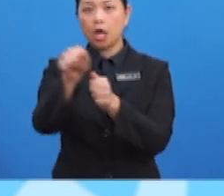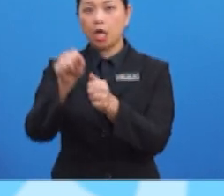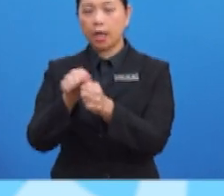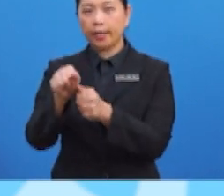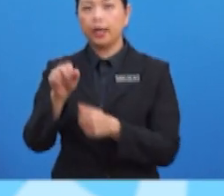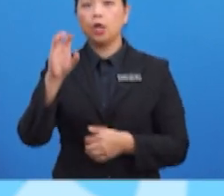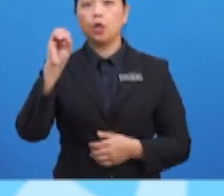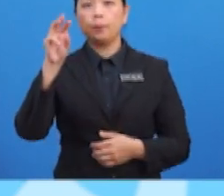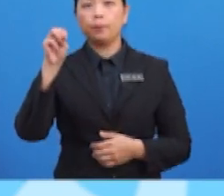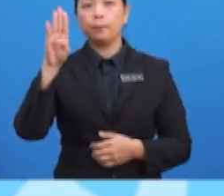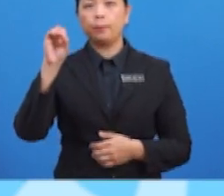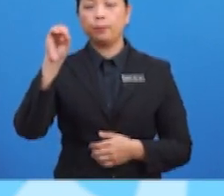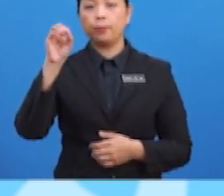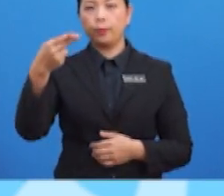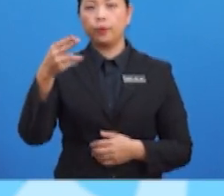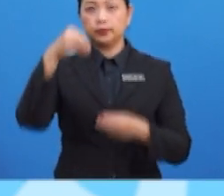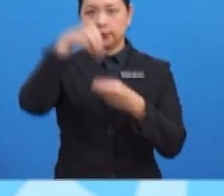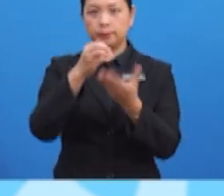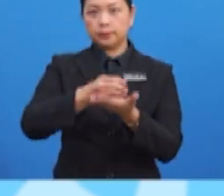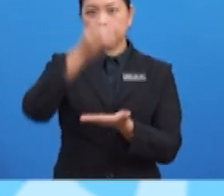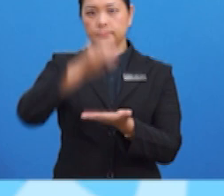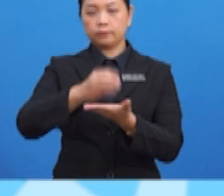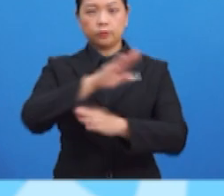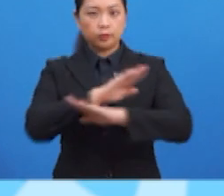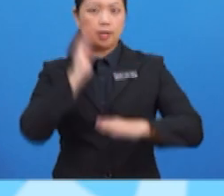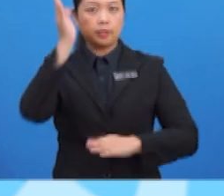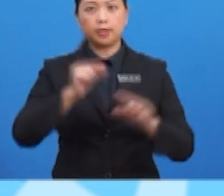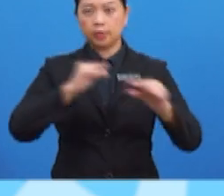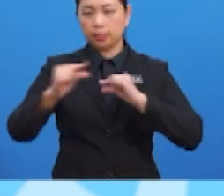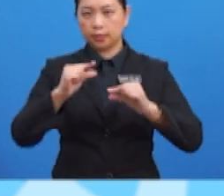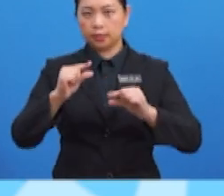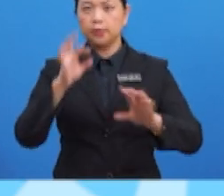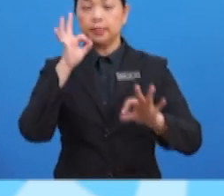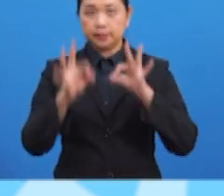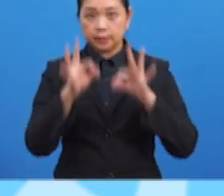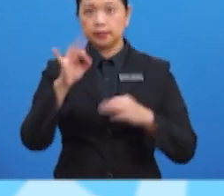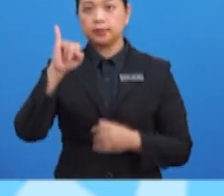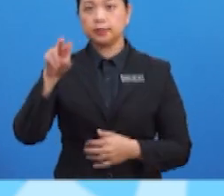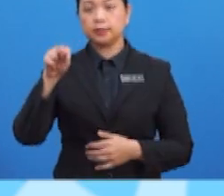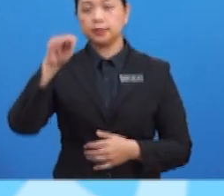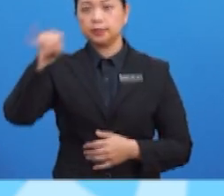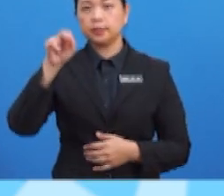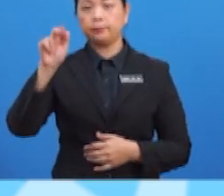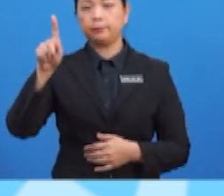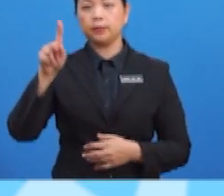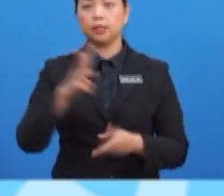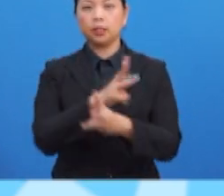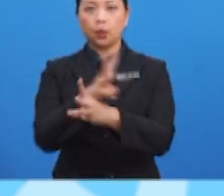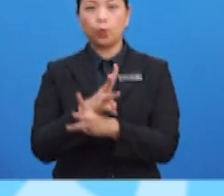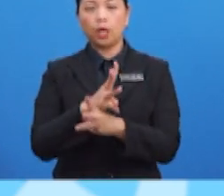Ombor di dalam silinder tidak akan bergerak selagi injap kawalan arah tidak